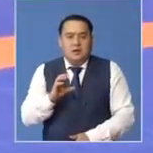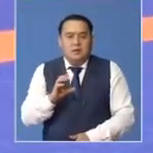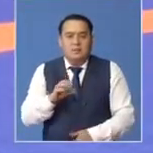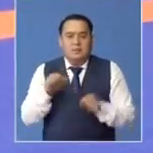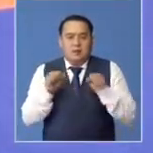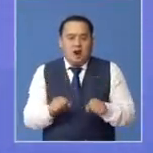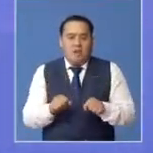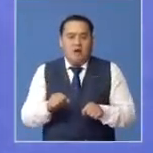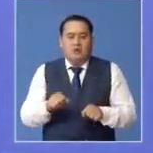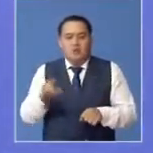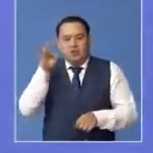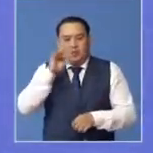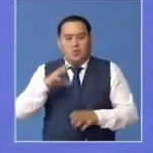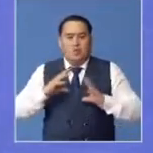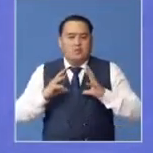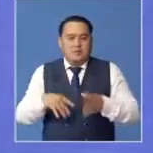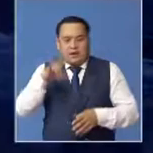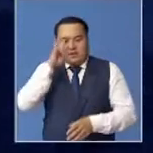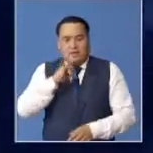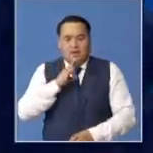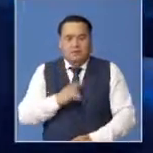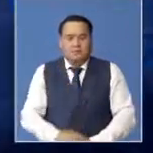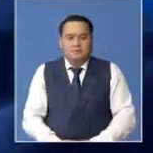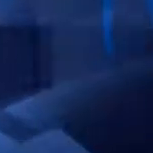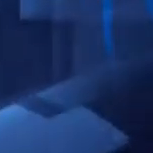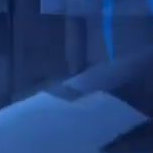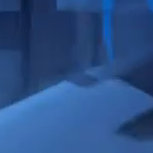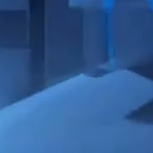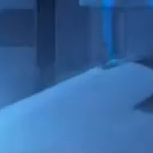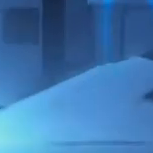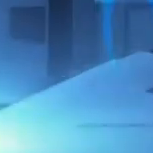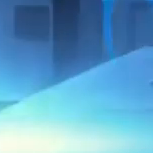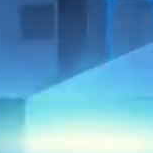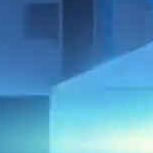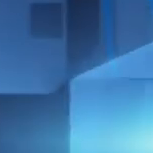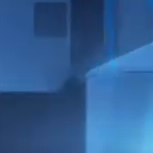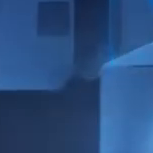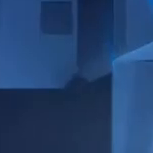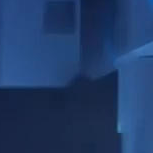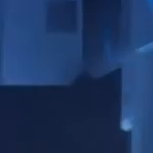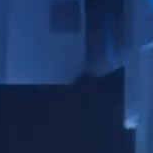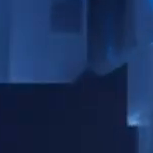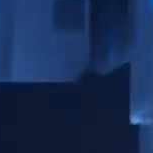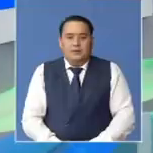праву будут считаться чемпионами первенства Казахстана. Алексей Яйцо, Ержан Дюйсен, телеканал ЖТСУ, Талдыкурган.